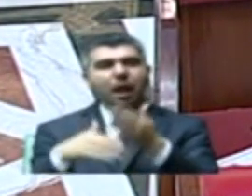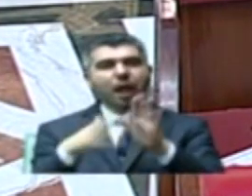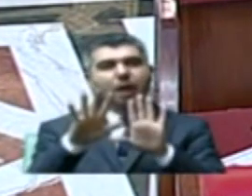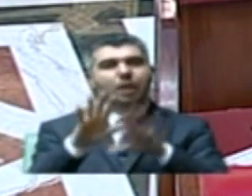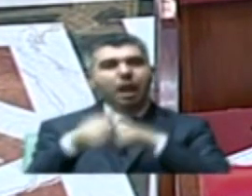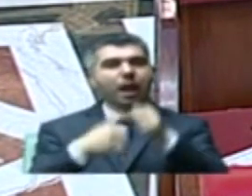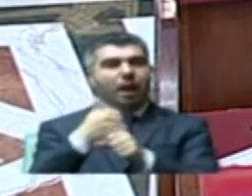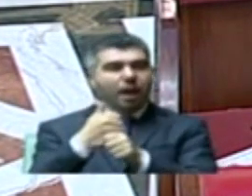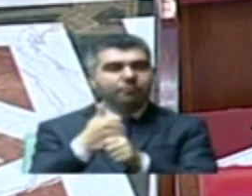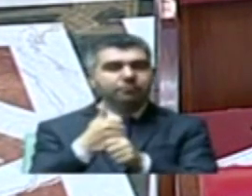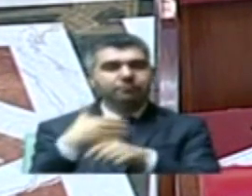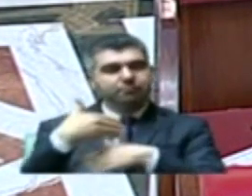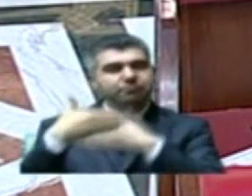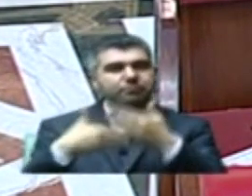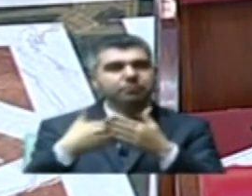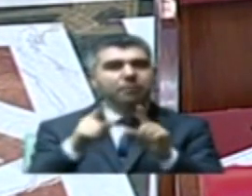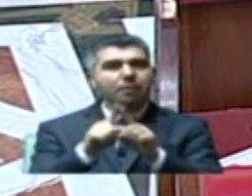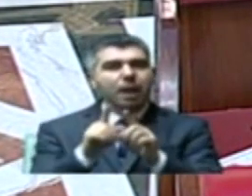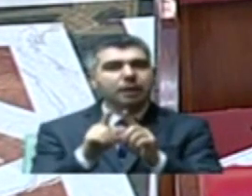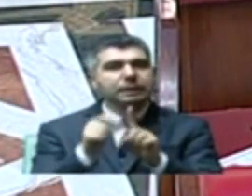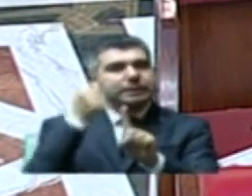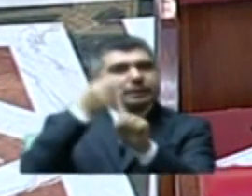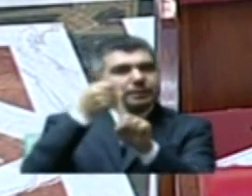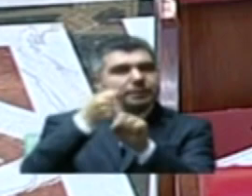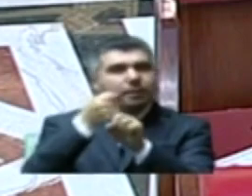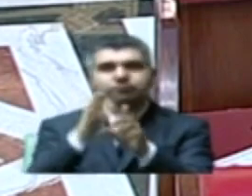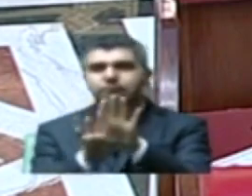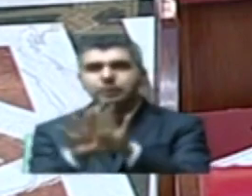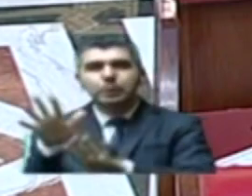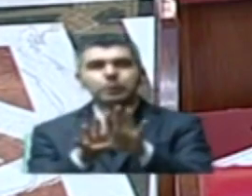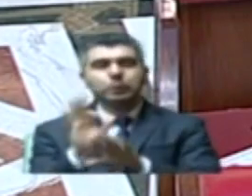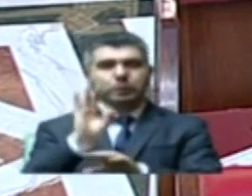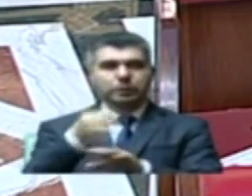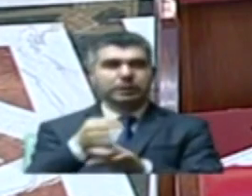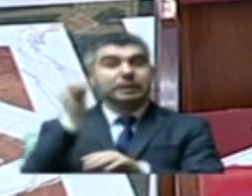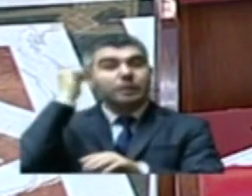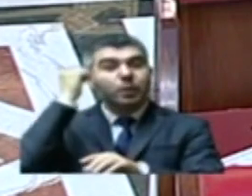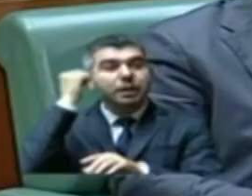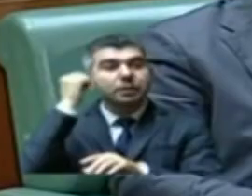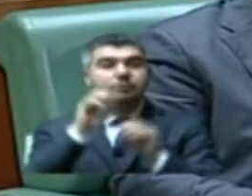باش حنا كذلك ناخذوها بعين الاعتبار في اعتماد التكوينات داخل